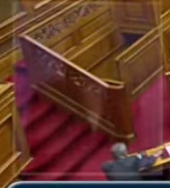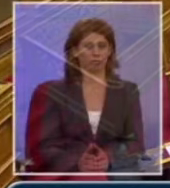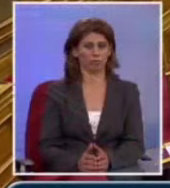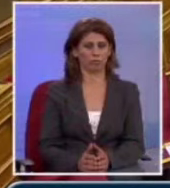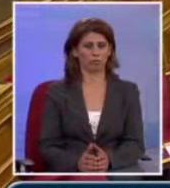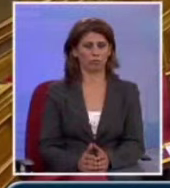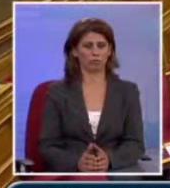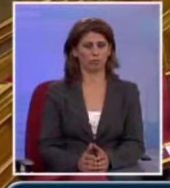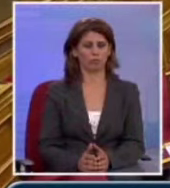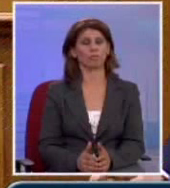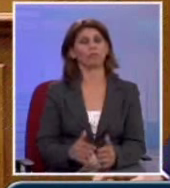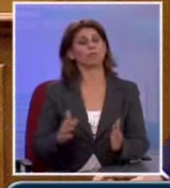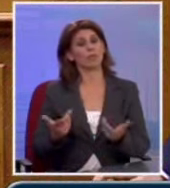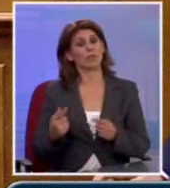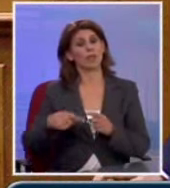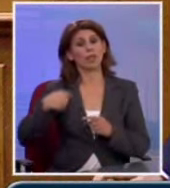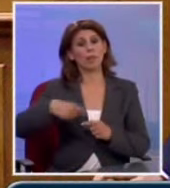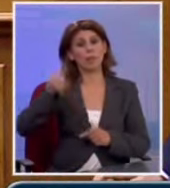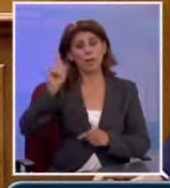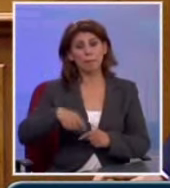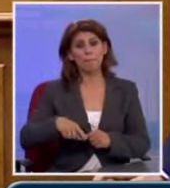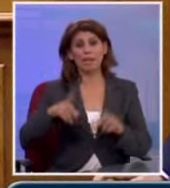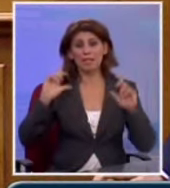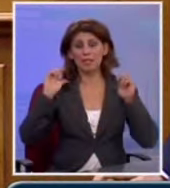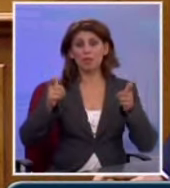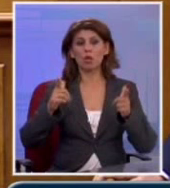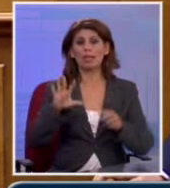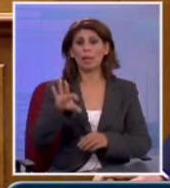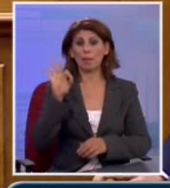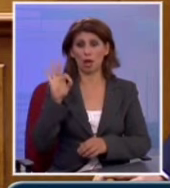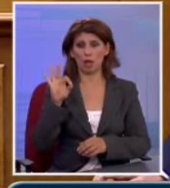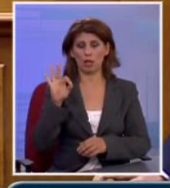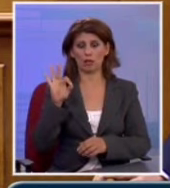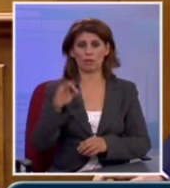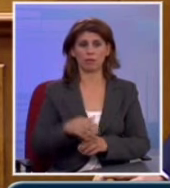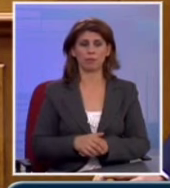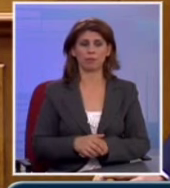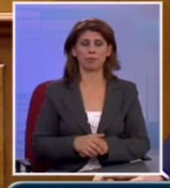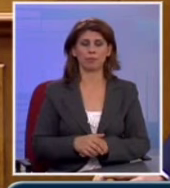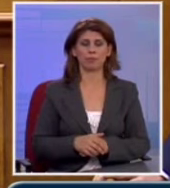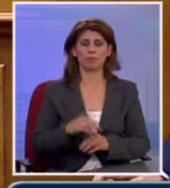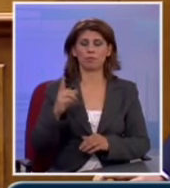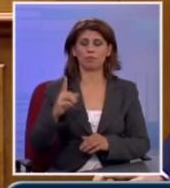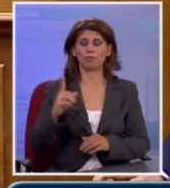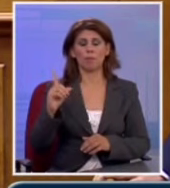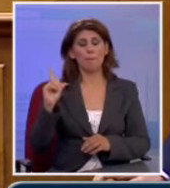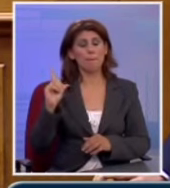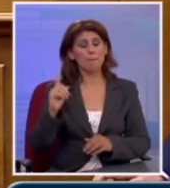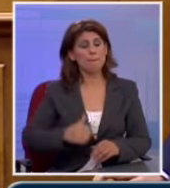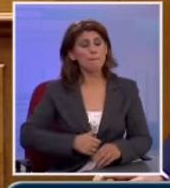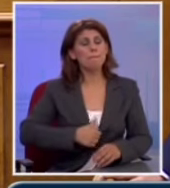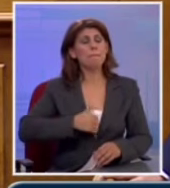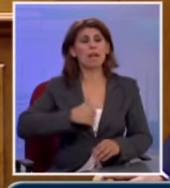Όμως η επόμενη μέρα της δημοκρατικής επιλογής και ενός περήφανου όχι